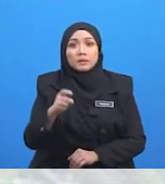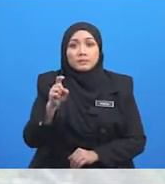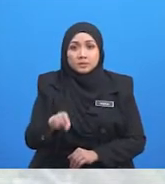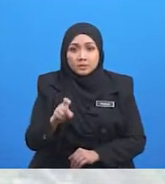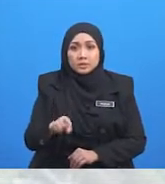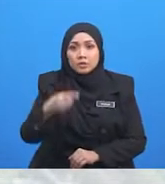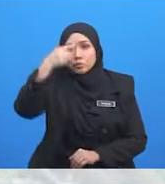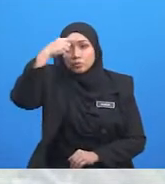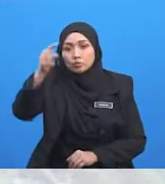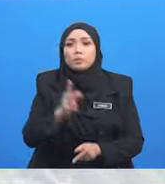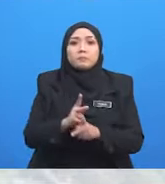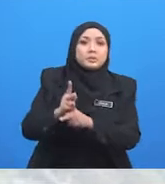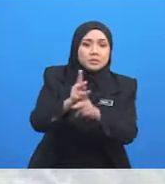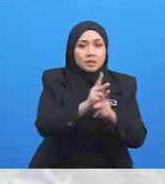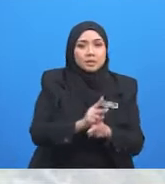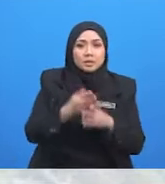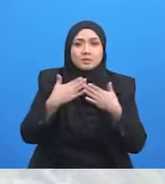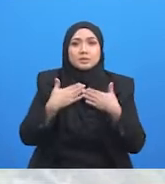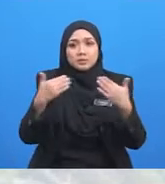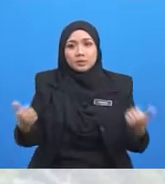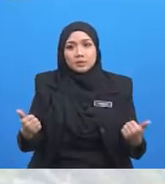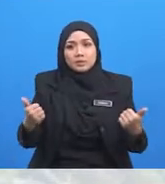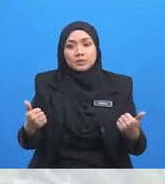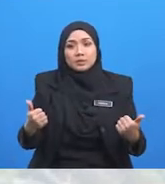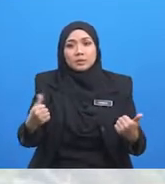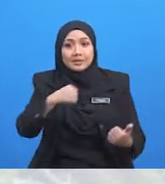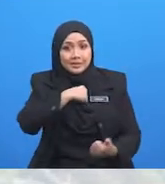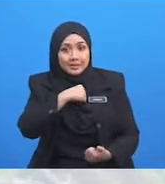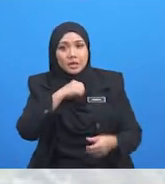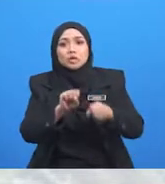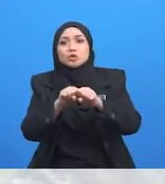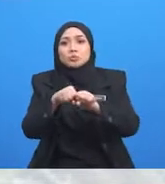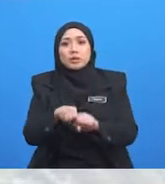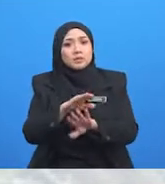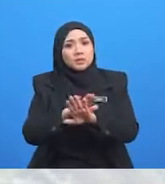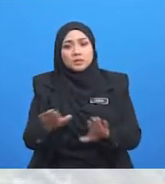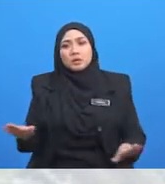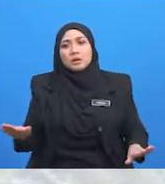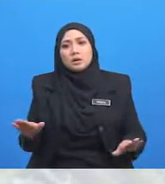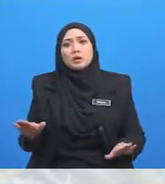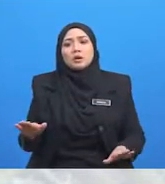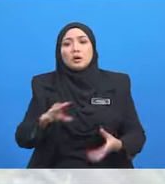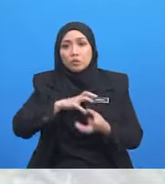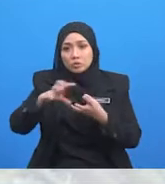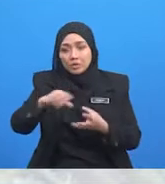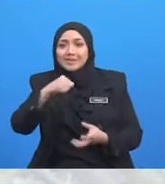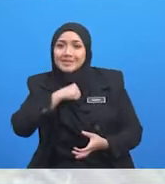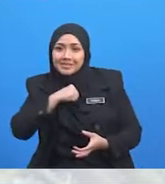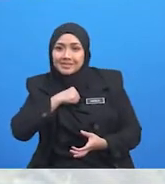disarankan untuk menjaga kesihatan supaya tidak memudaratkan diri